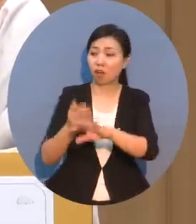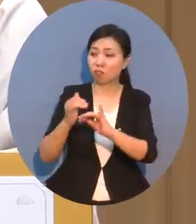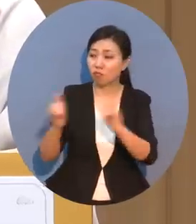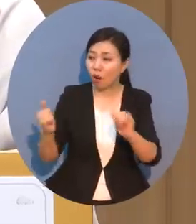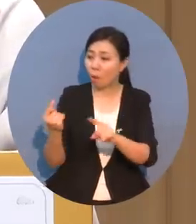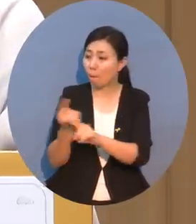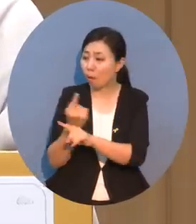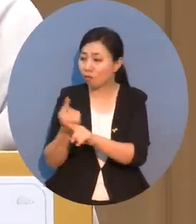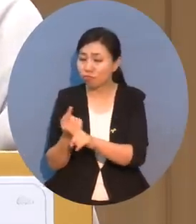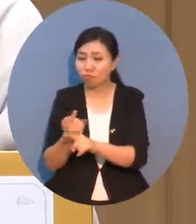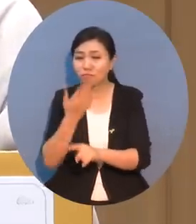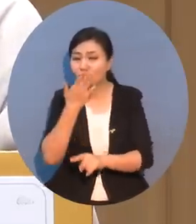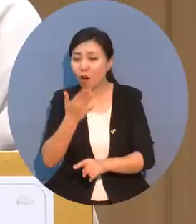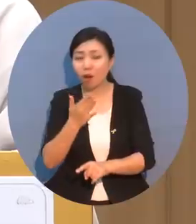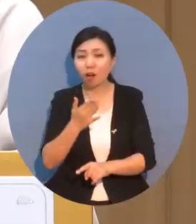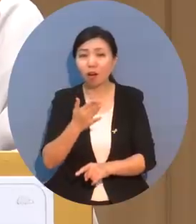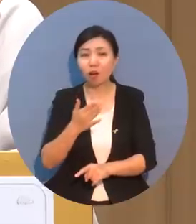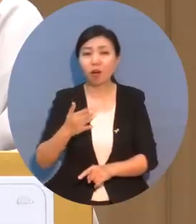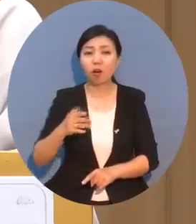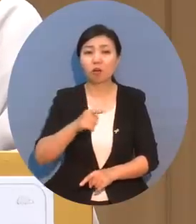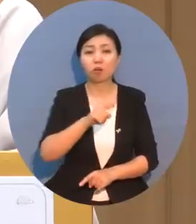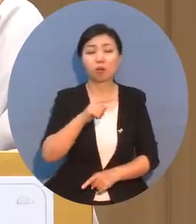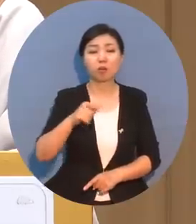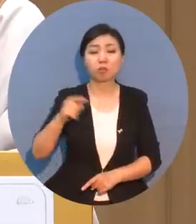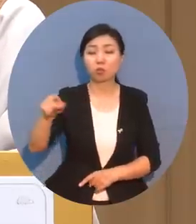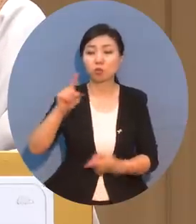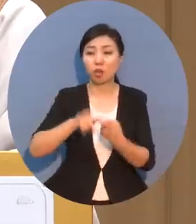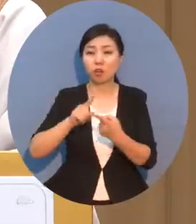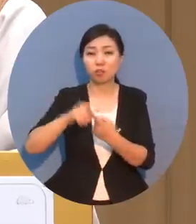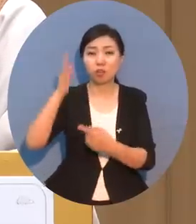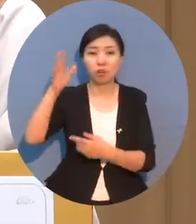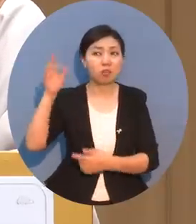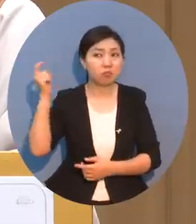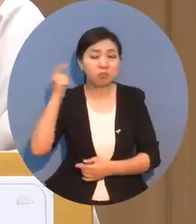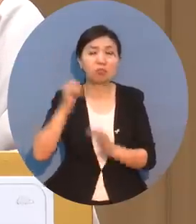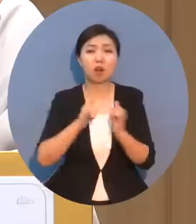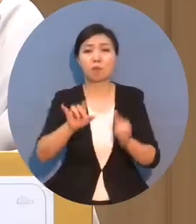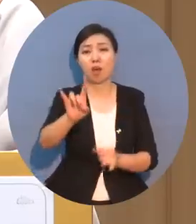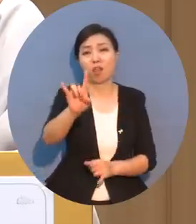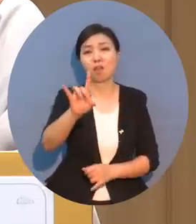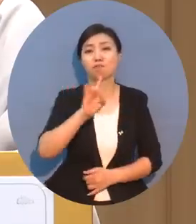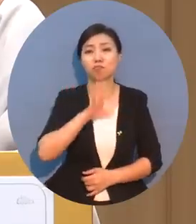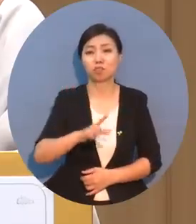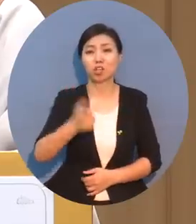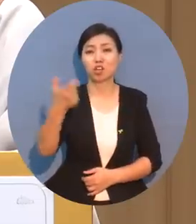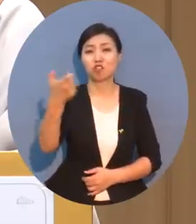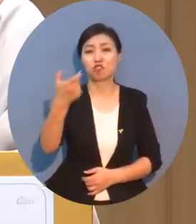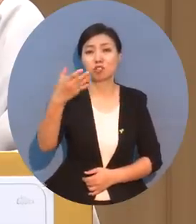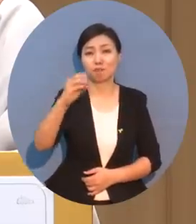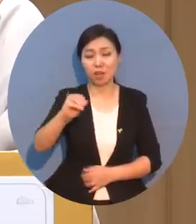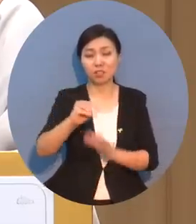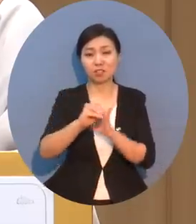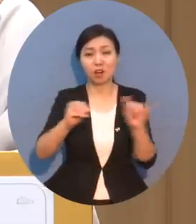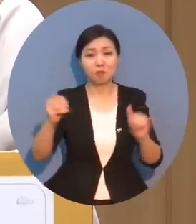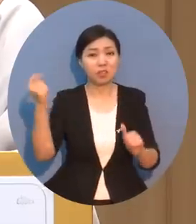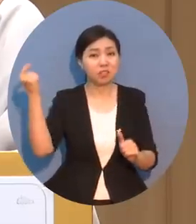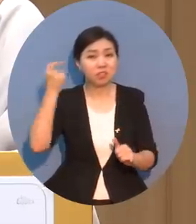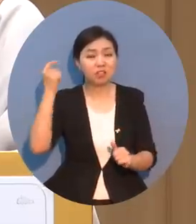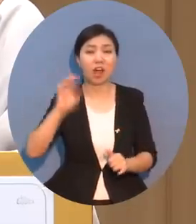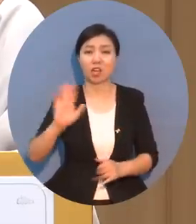어떻게 하겠냐 그런 얘기 해봐야 듣는 사람은 자기 한 명밖에 없어. 60만 명이 듣는 것도